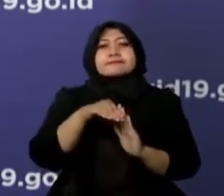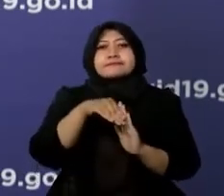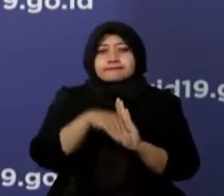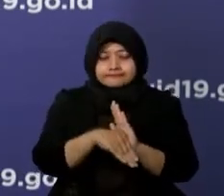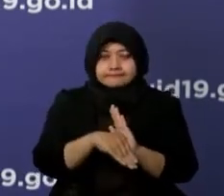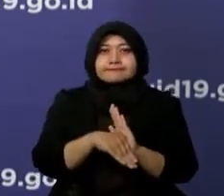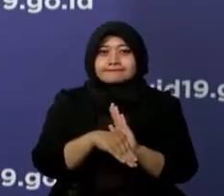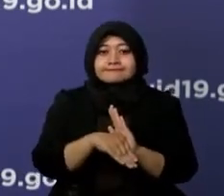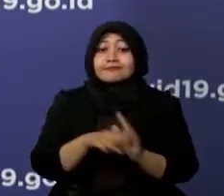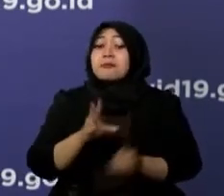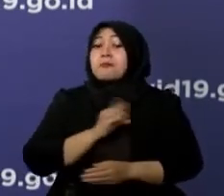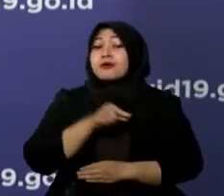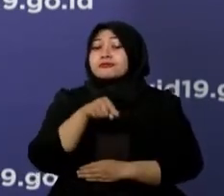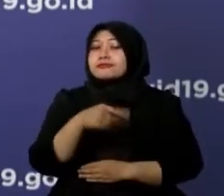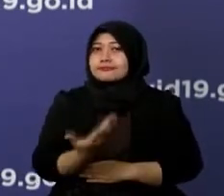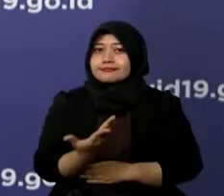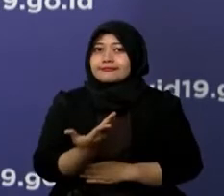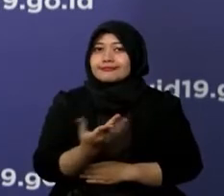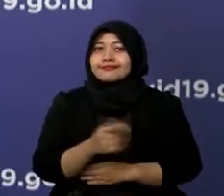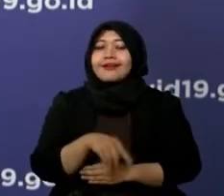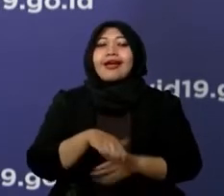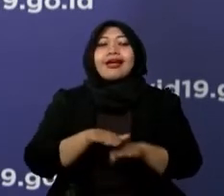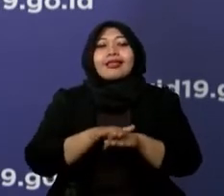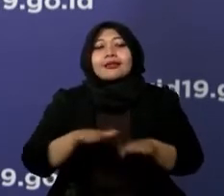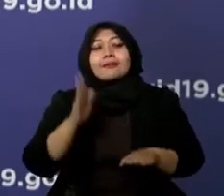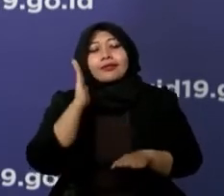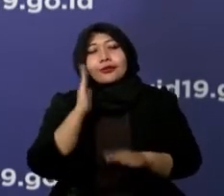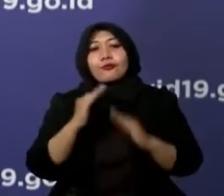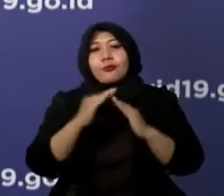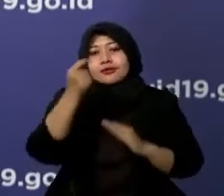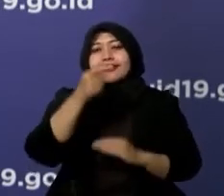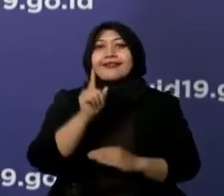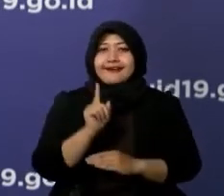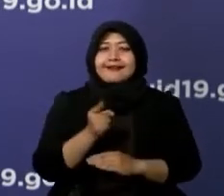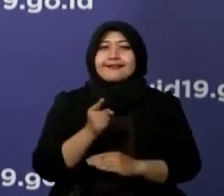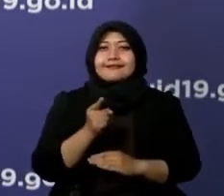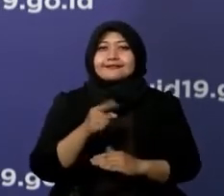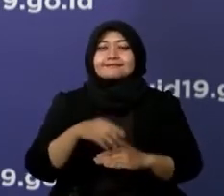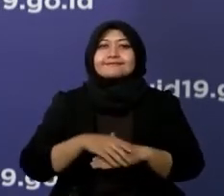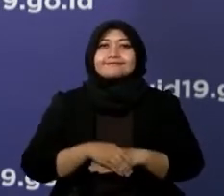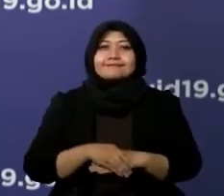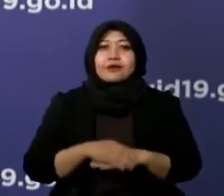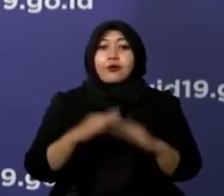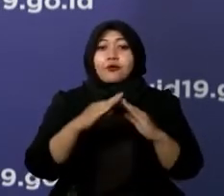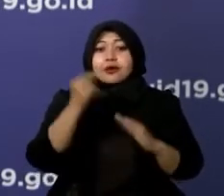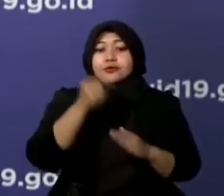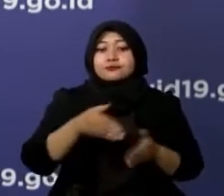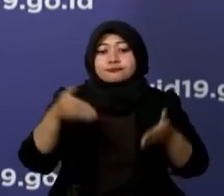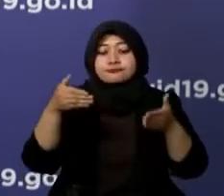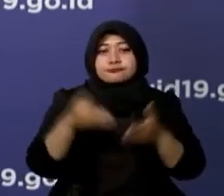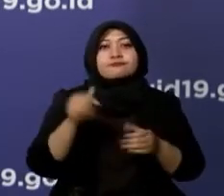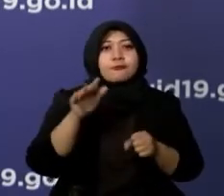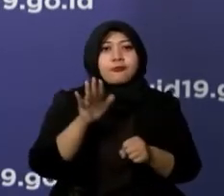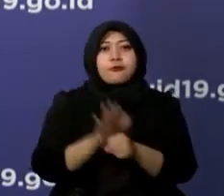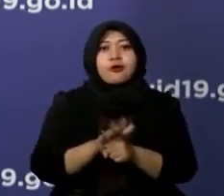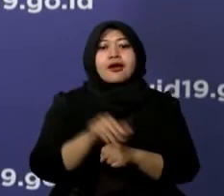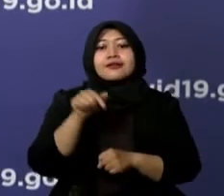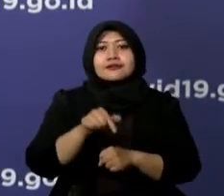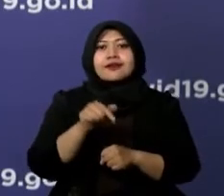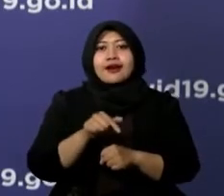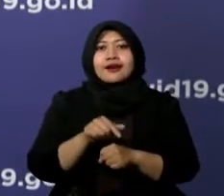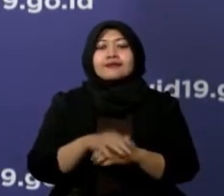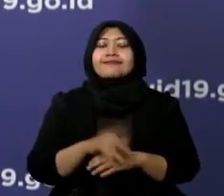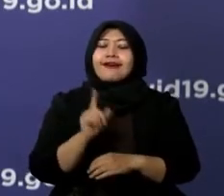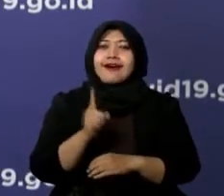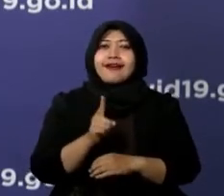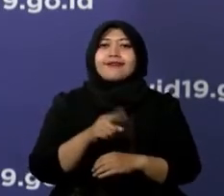yang berarti menunjukkan ketersediaan tempat tidur di rumah sakit, terutama rumah sakit rujukan, masih sangat